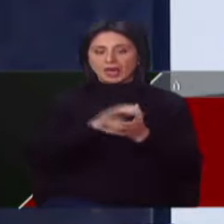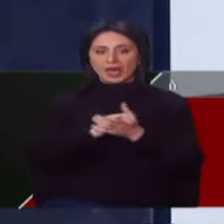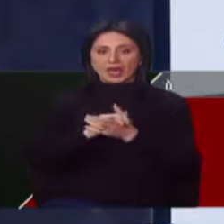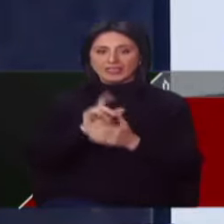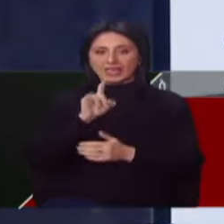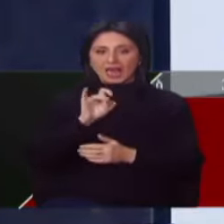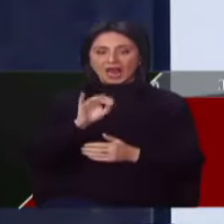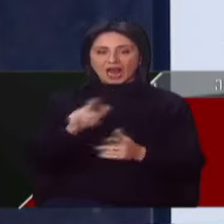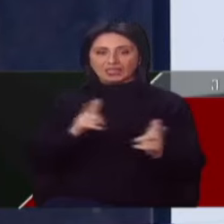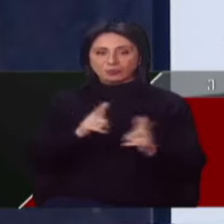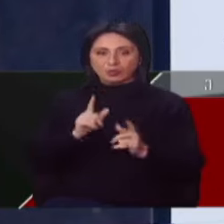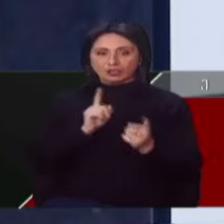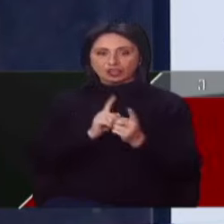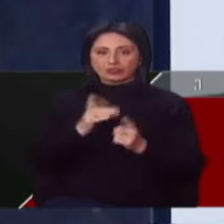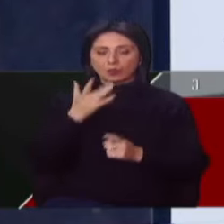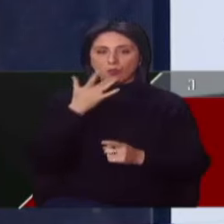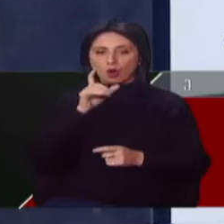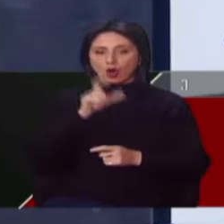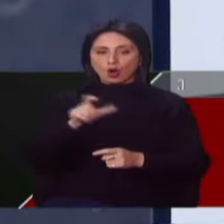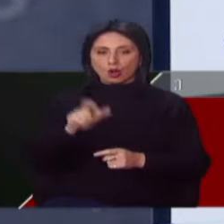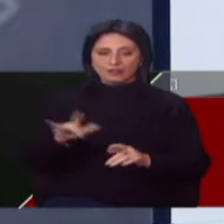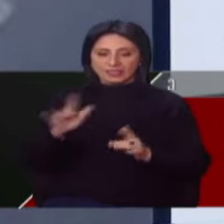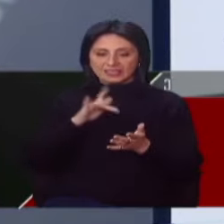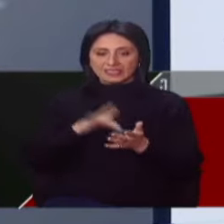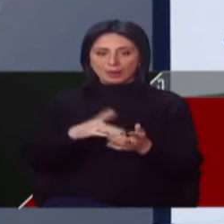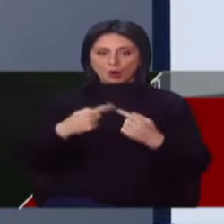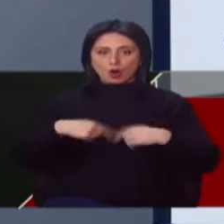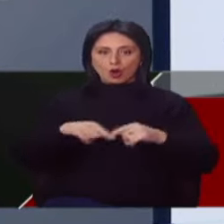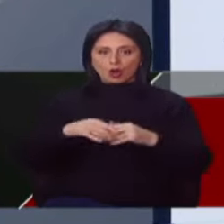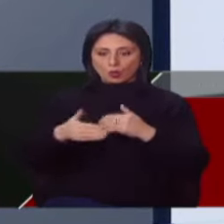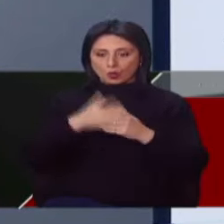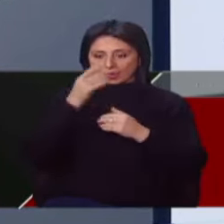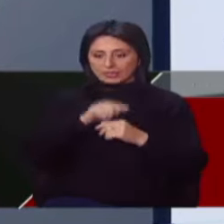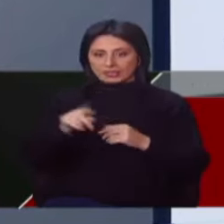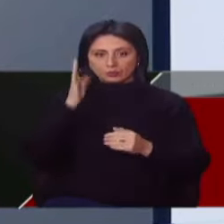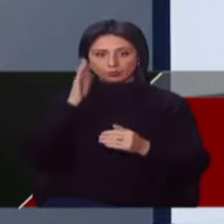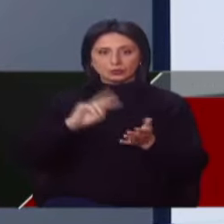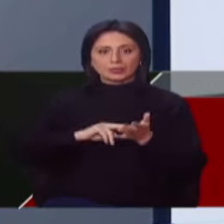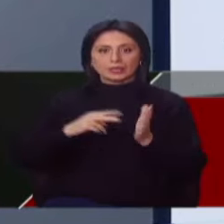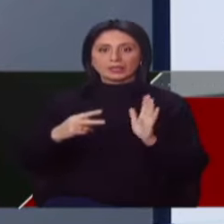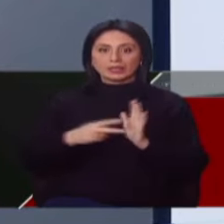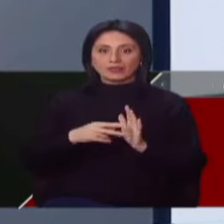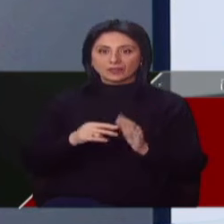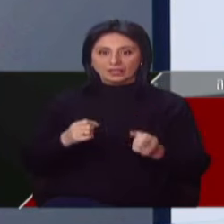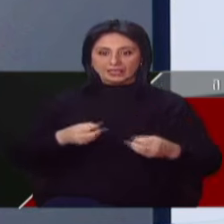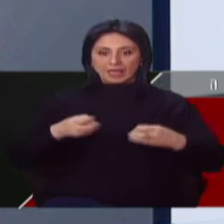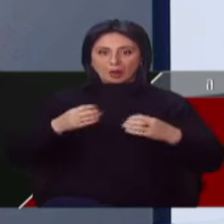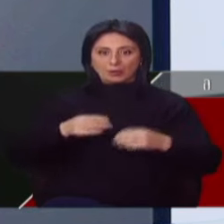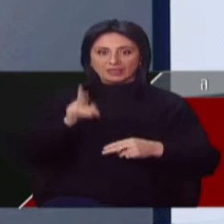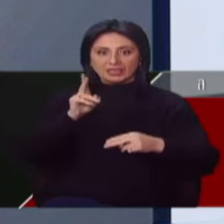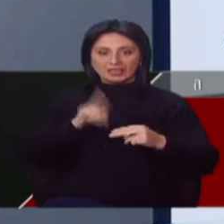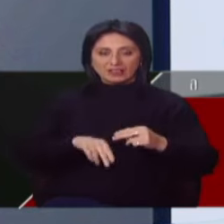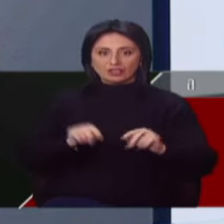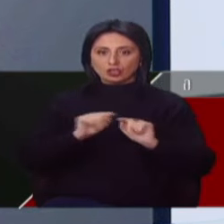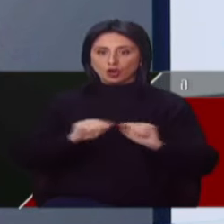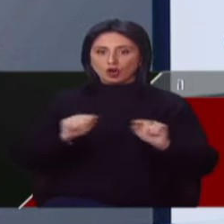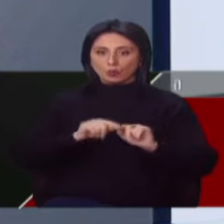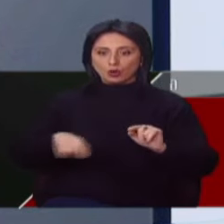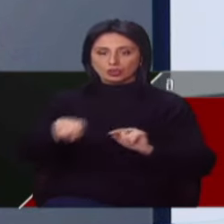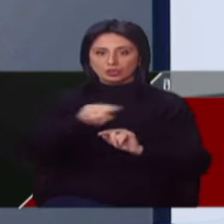kartis mosamzadeblat shekhvedrobi politikosobtan da samokhalokho sektortan uakhloes dghebshi unda daitsqos. Dapirispirebis დასრულება